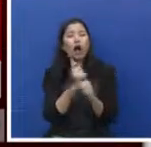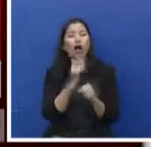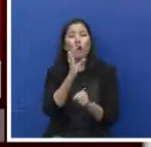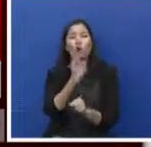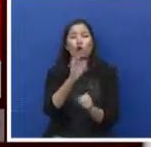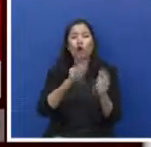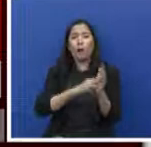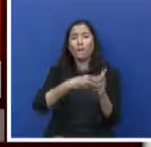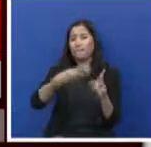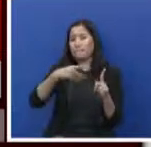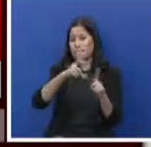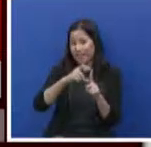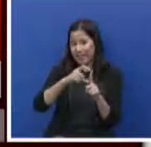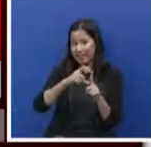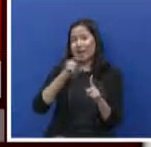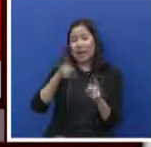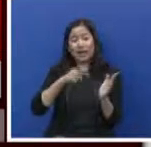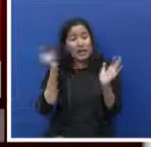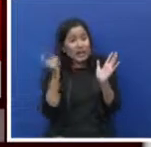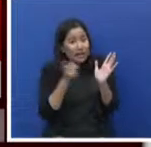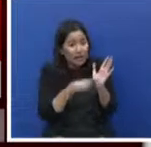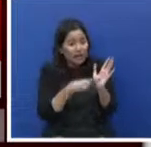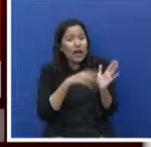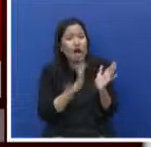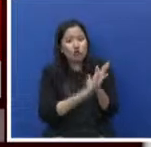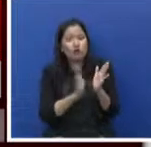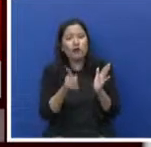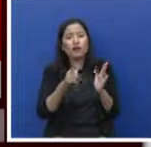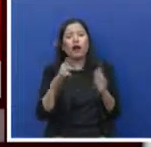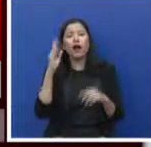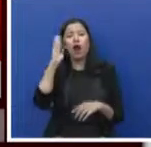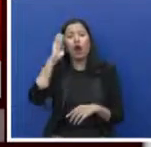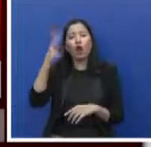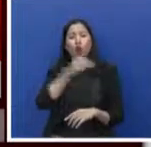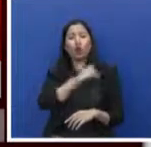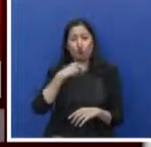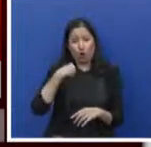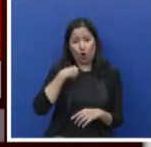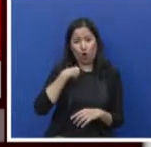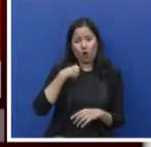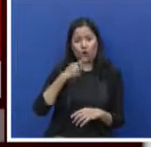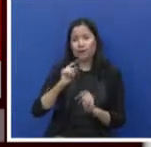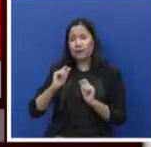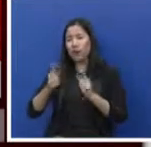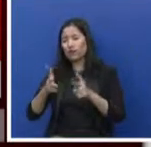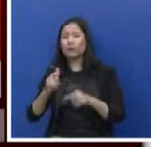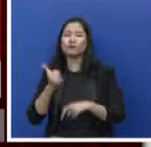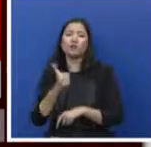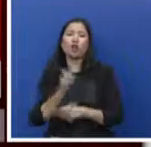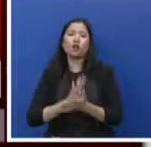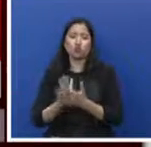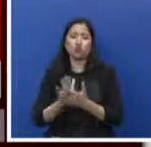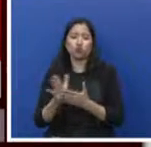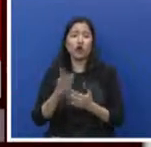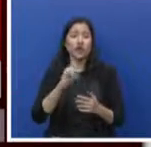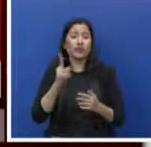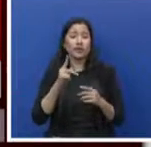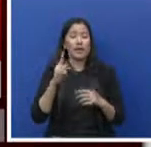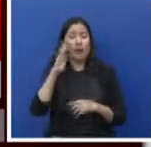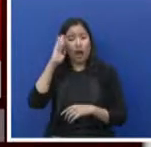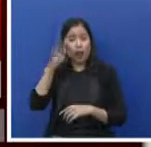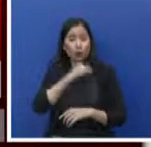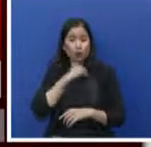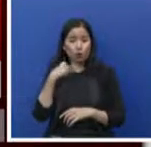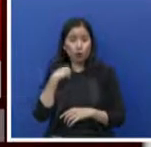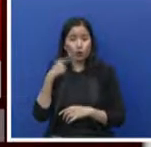nanti diklik akan langsung masuk ke Halodoc, di mana di situ bisa langsung mendaftarkan diri di platformnya Halodoc. Nah, di platformnya Halodoc itu yang juga